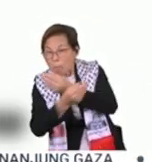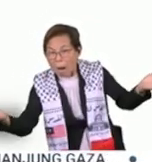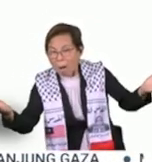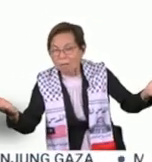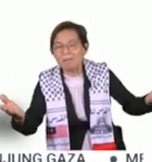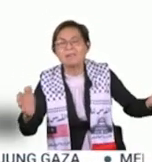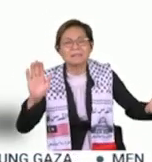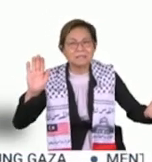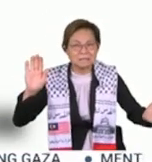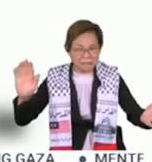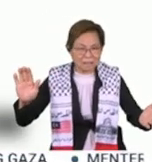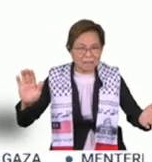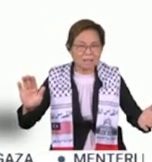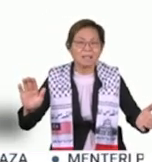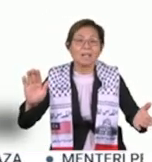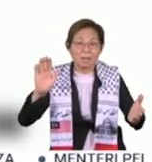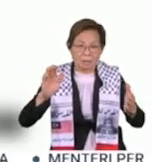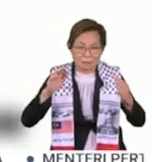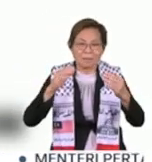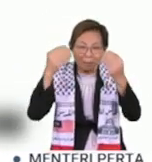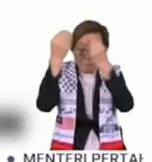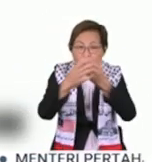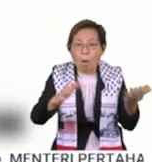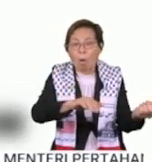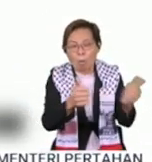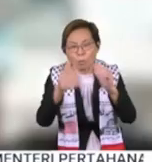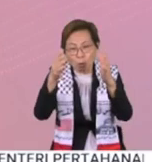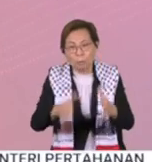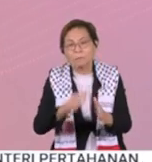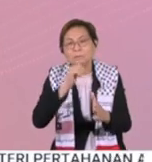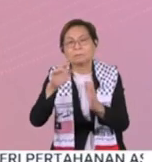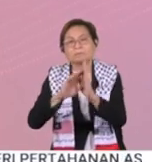disebarkan pihak tidak bertanggungjawab.